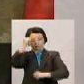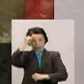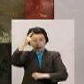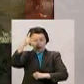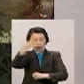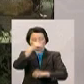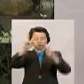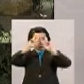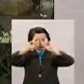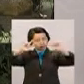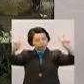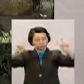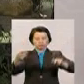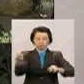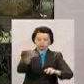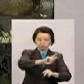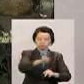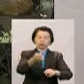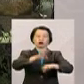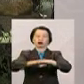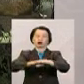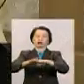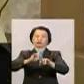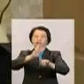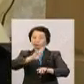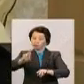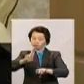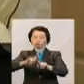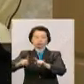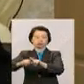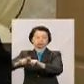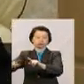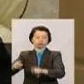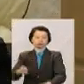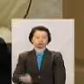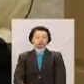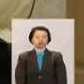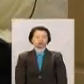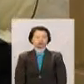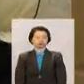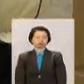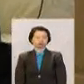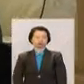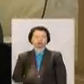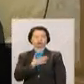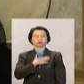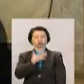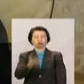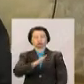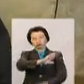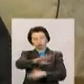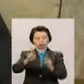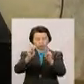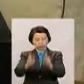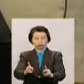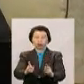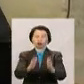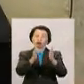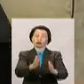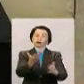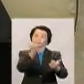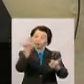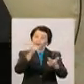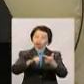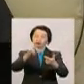dan keharmonian di antara penganut agama. Komitmen semua pihak, tidak kira orang awam, NGO dan